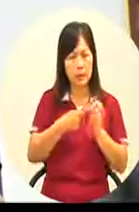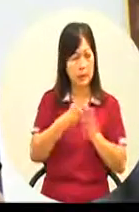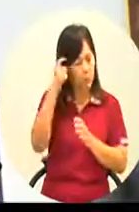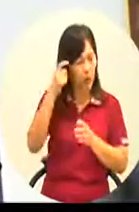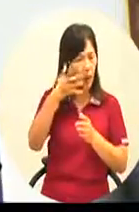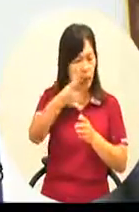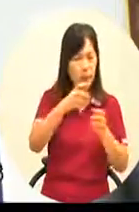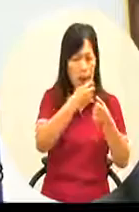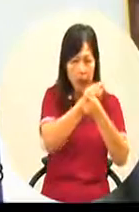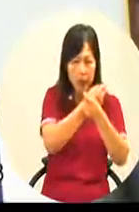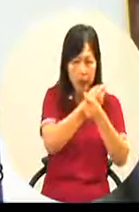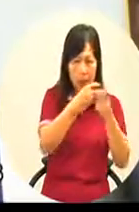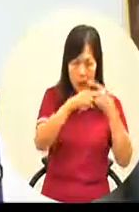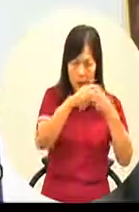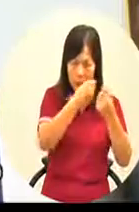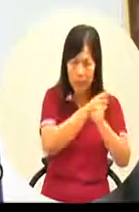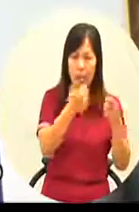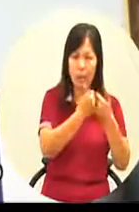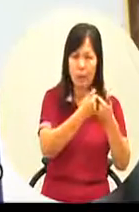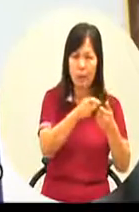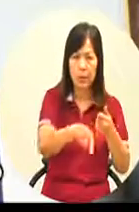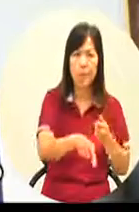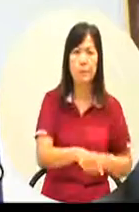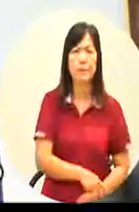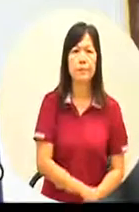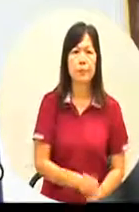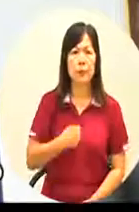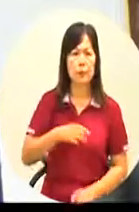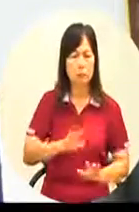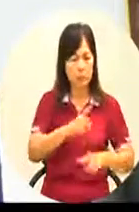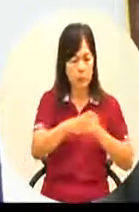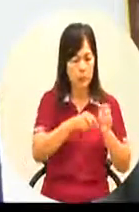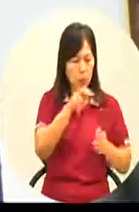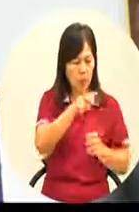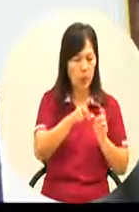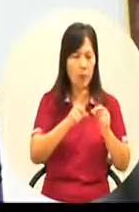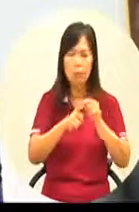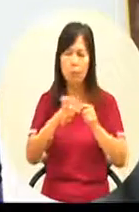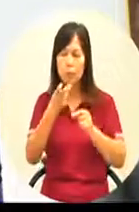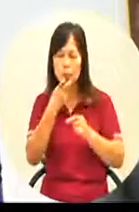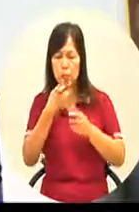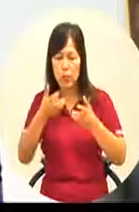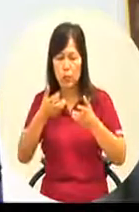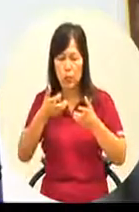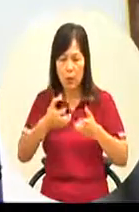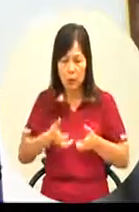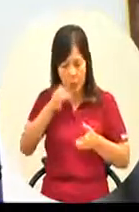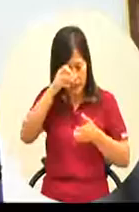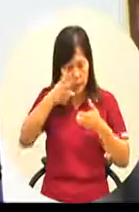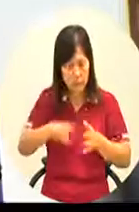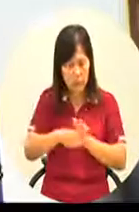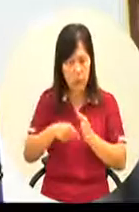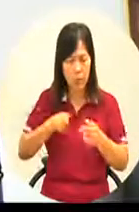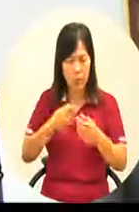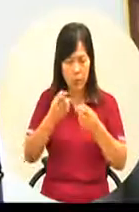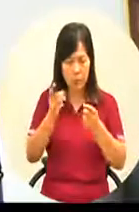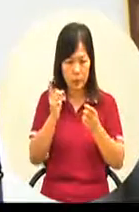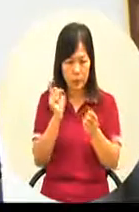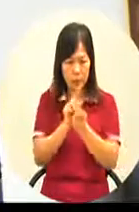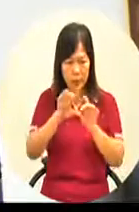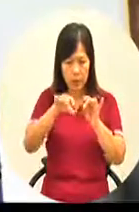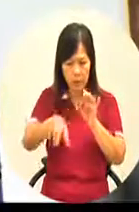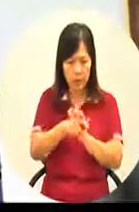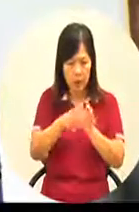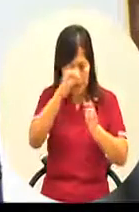哈。今年很高兴的看到我们中央哈重视我们的地方。蔡英文